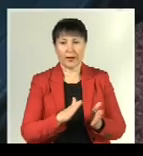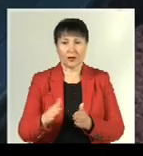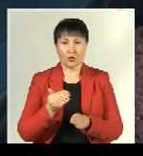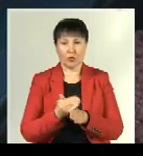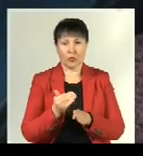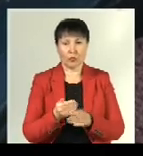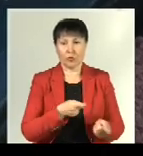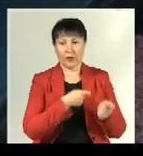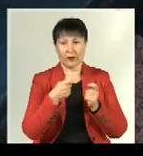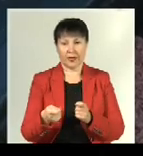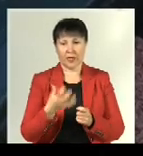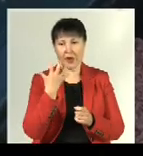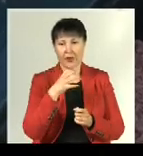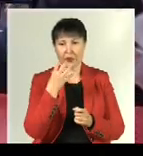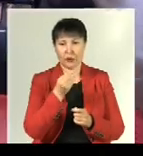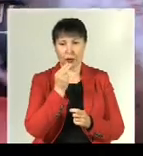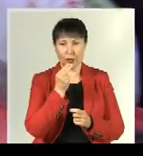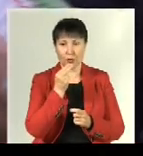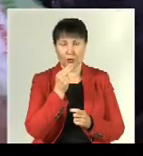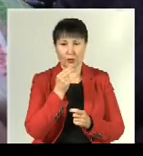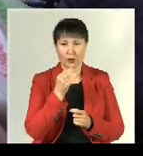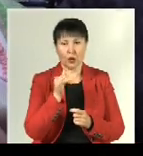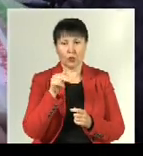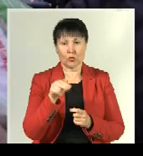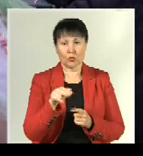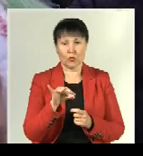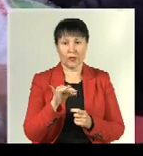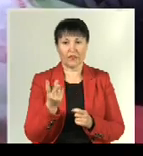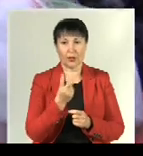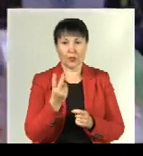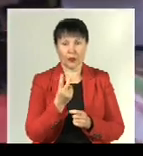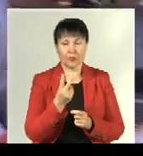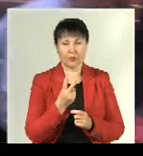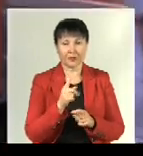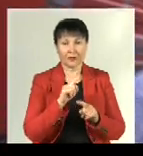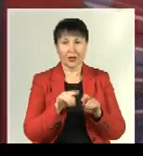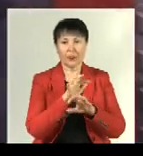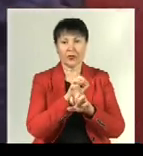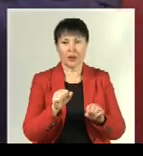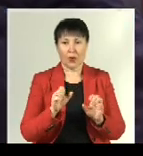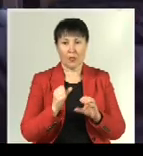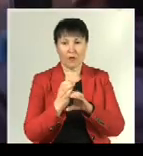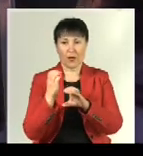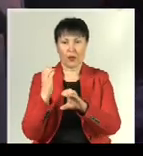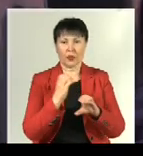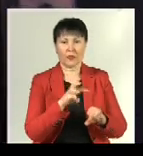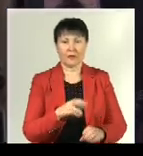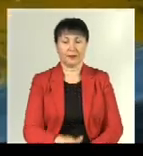позже ребятам привезли горячую еду, дымящийся суп и аппетитное второе моментально разлетелись по вагонам.